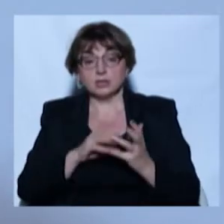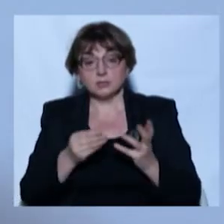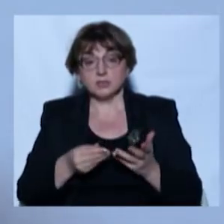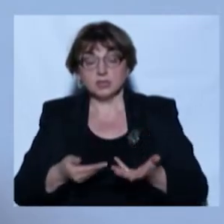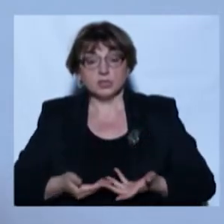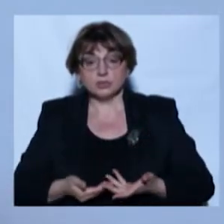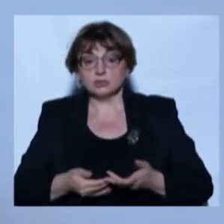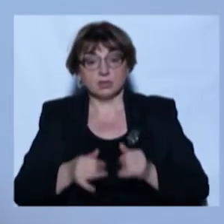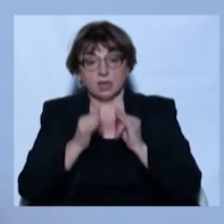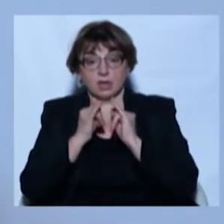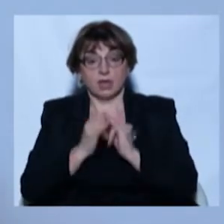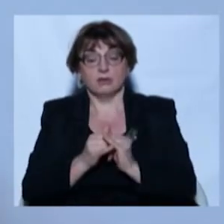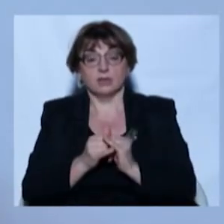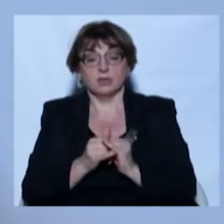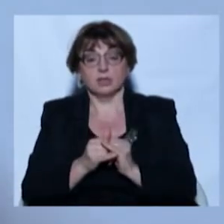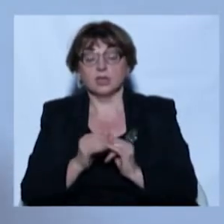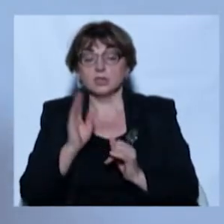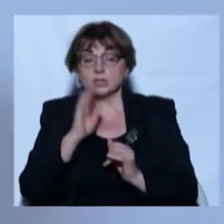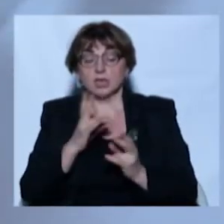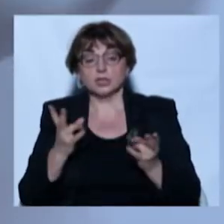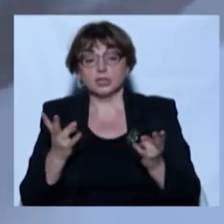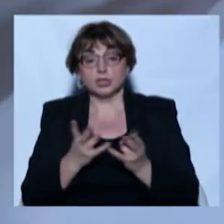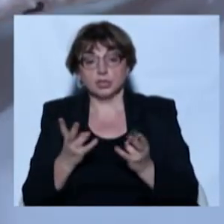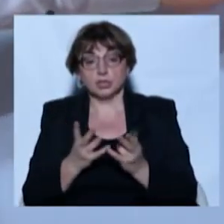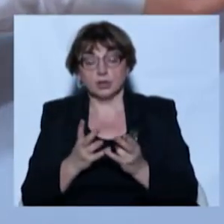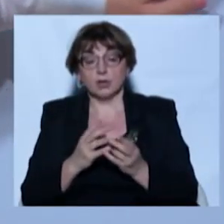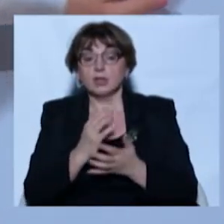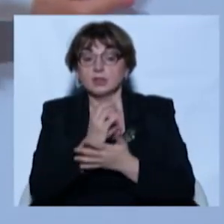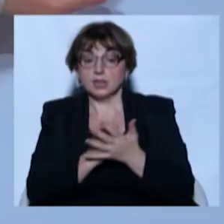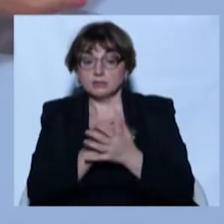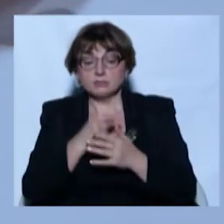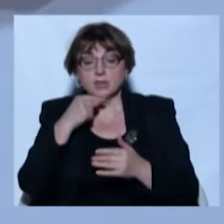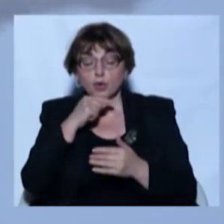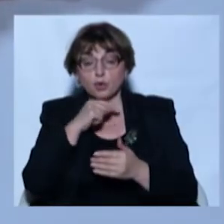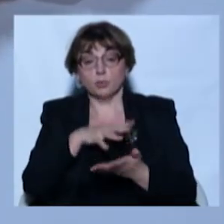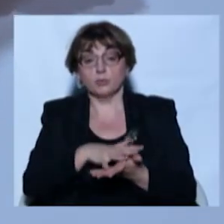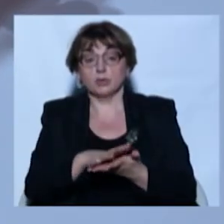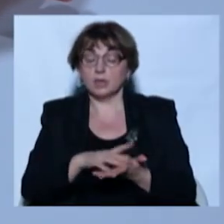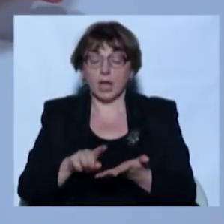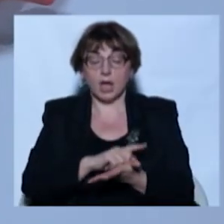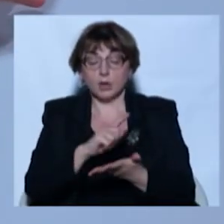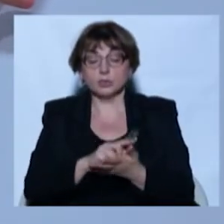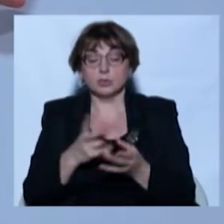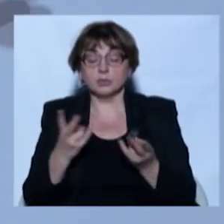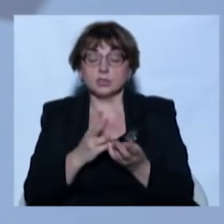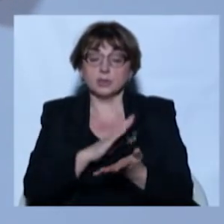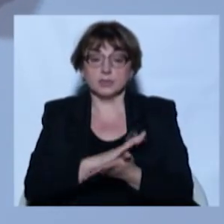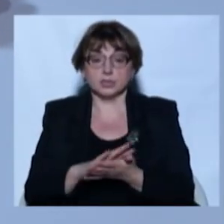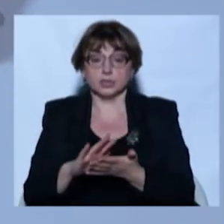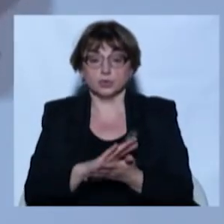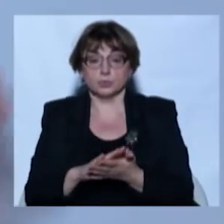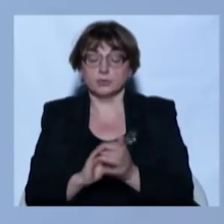იქნება. დაიმახსოვრეთ, წყალს ჭირდება დაზოგვა და წყალს აუცილებლად ჭირდება